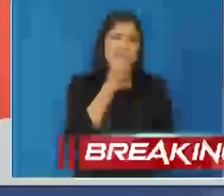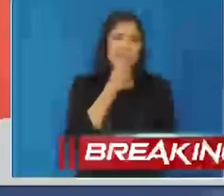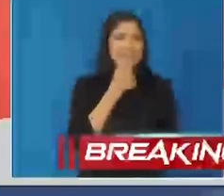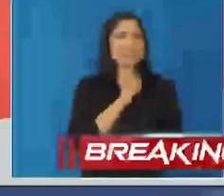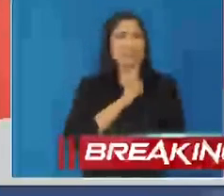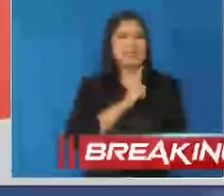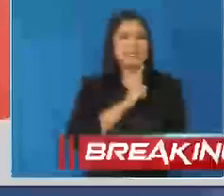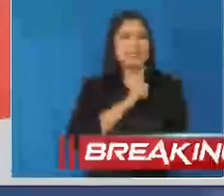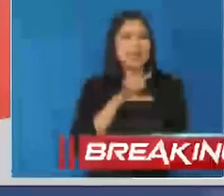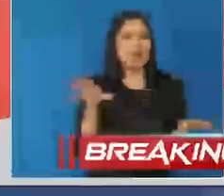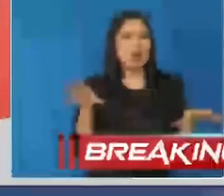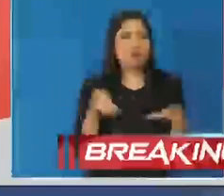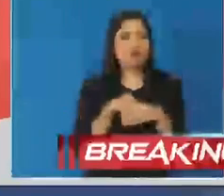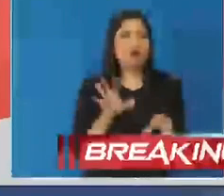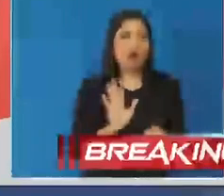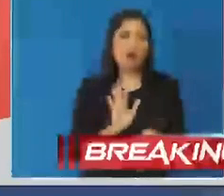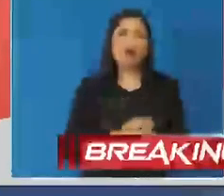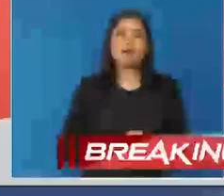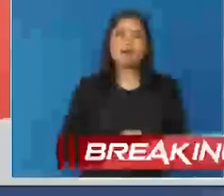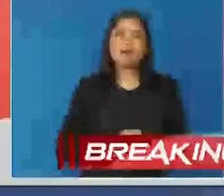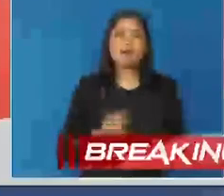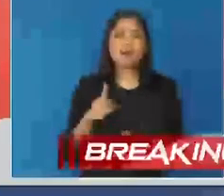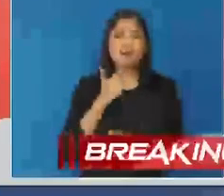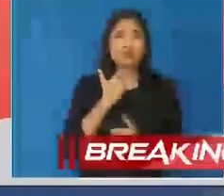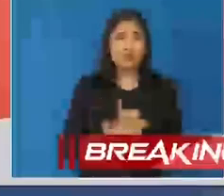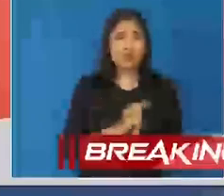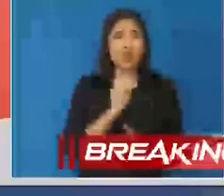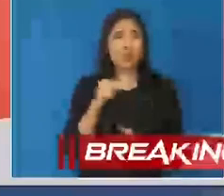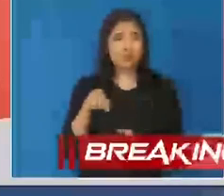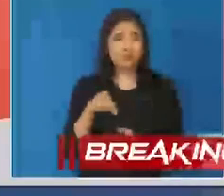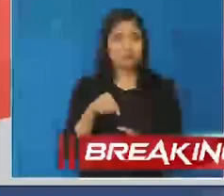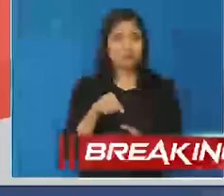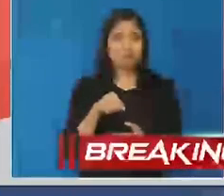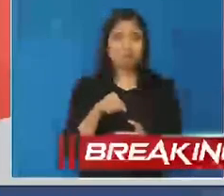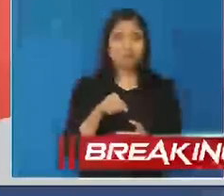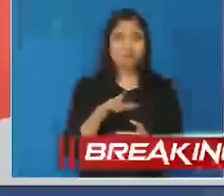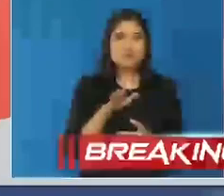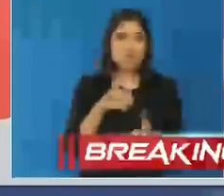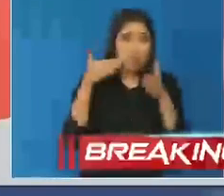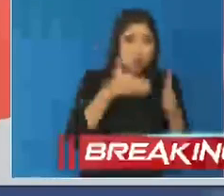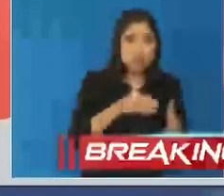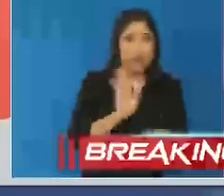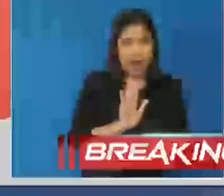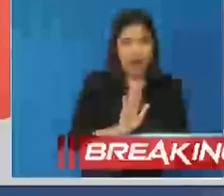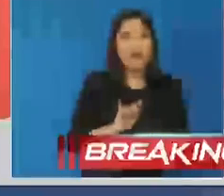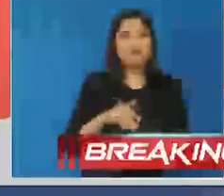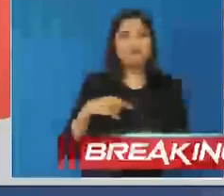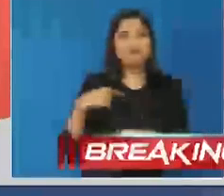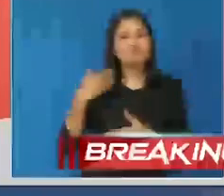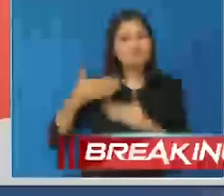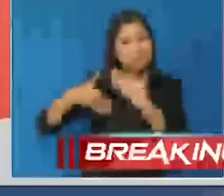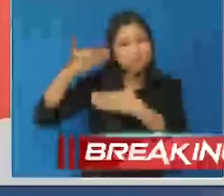bergabung ini yang menjadi penting karena kalau ini tidak dilaksanakan maka dari hari kehari